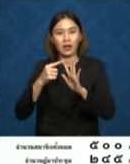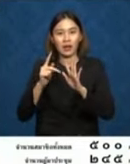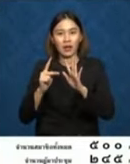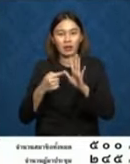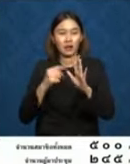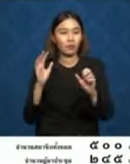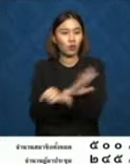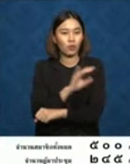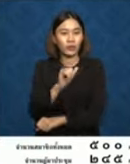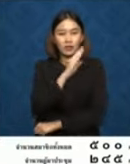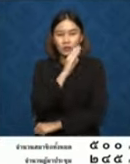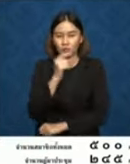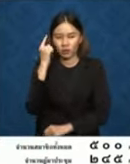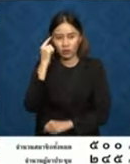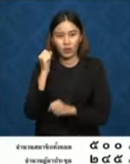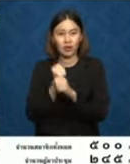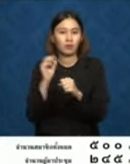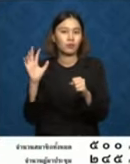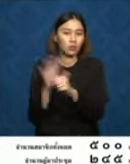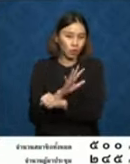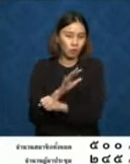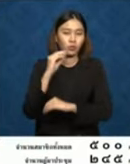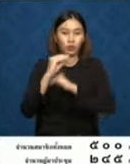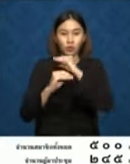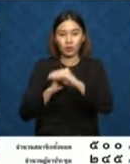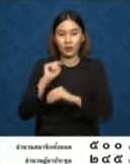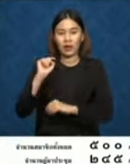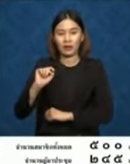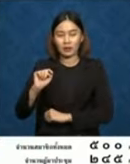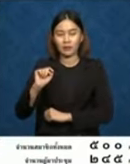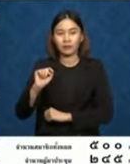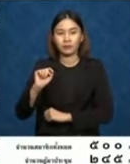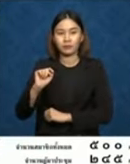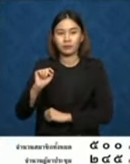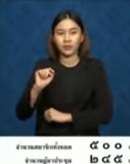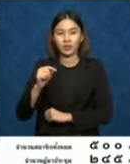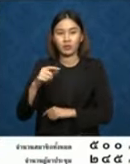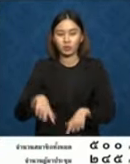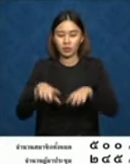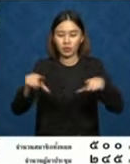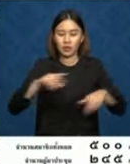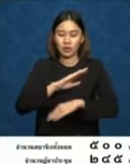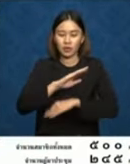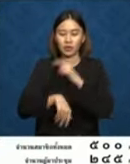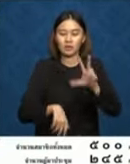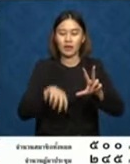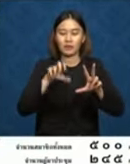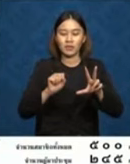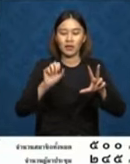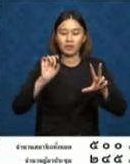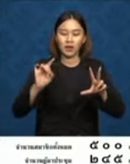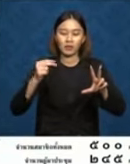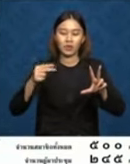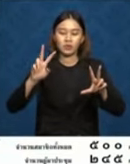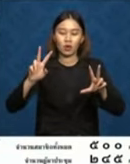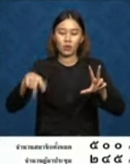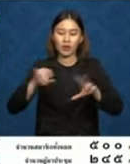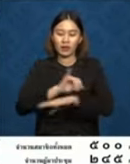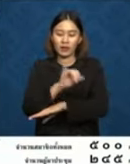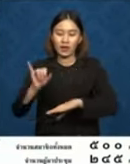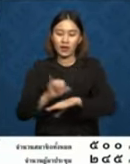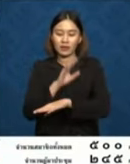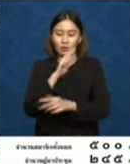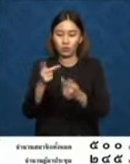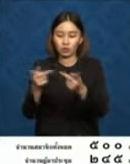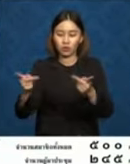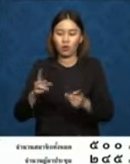พนะครับถ้าเต็มศักยภาพแล้วเนี่ยนะครับโครงการโมเดลต้องบางระกำโมเดลต้องใช้พื้นที่ทั้งหมด 382,000 ไร่นะครับแต่ถ้าเกาะว